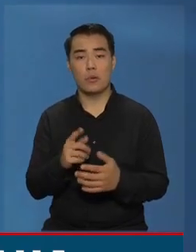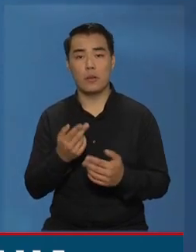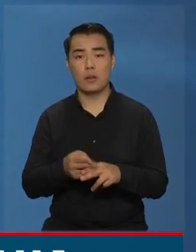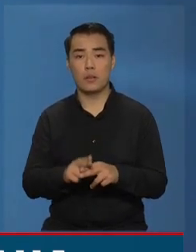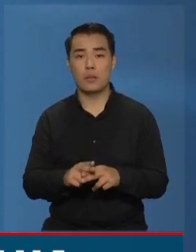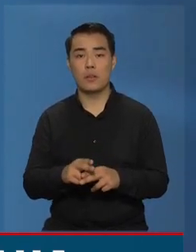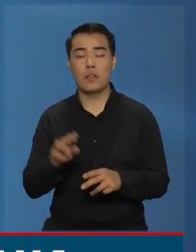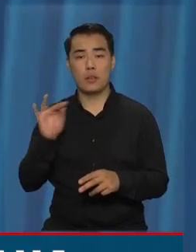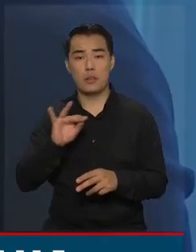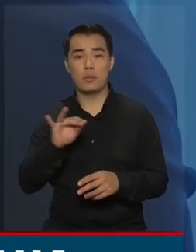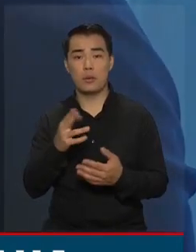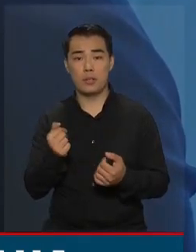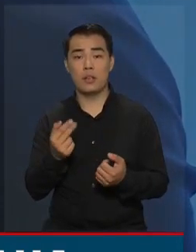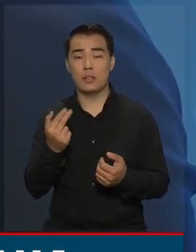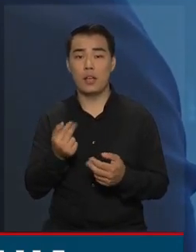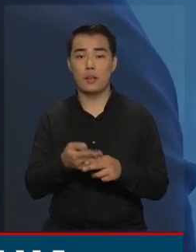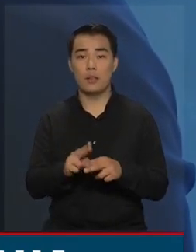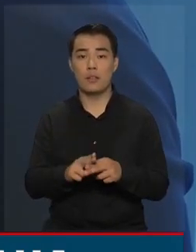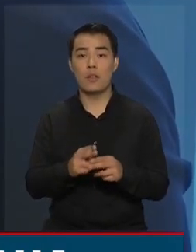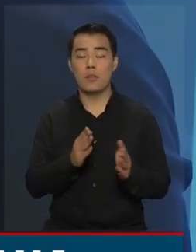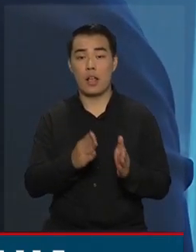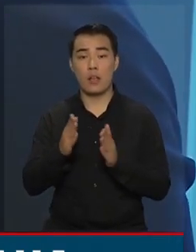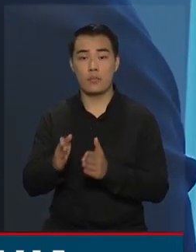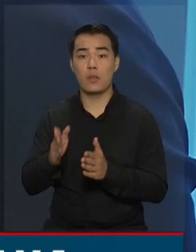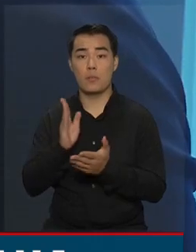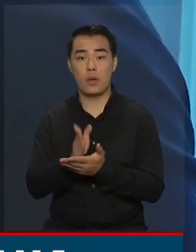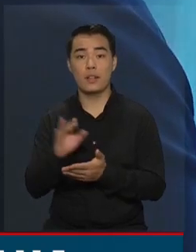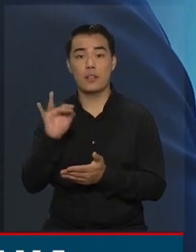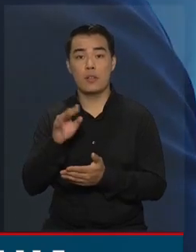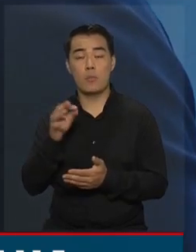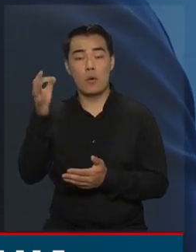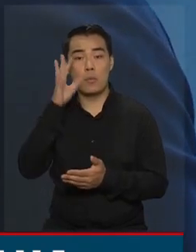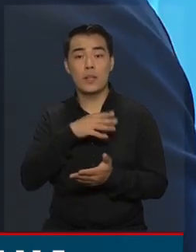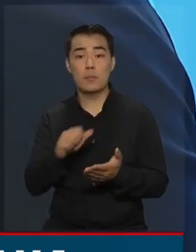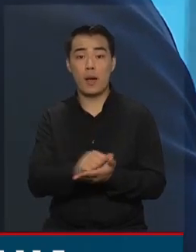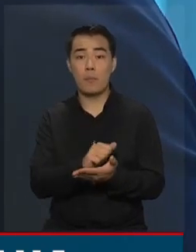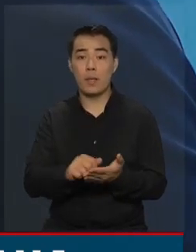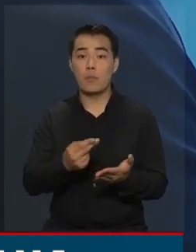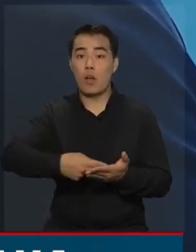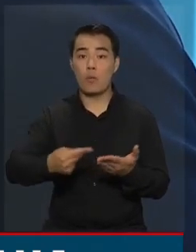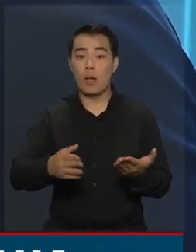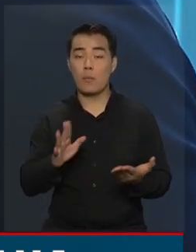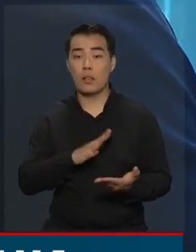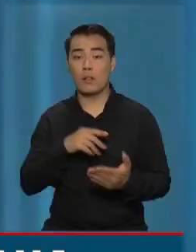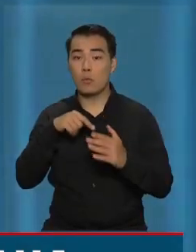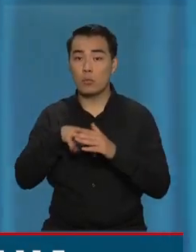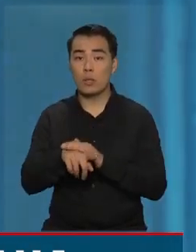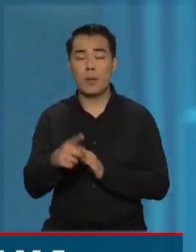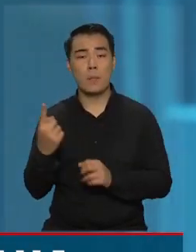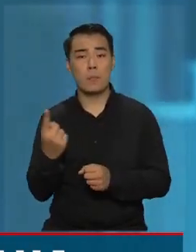нашей истории, да, безусловно? Однозначно. То есть мы соблюдаем хронологию. Вы помните, была подписана декларация, в которой